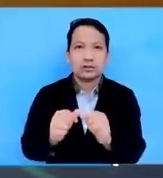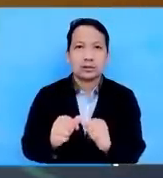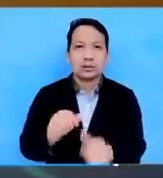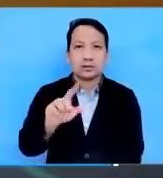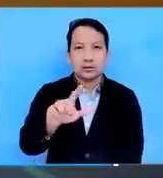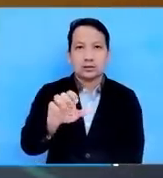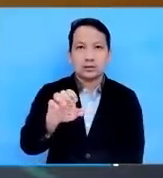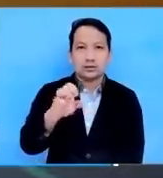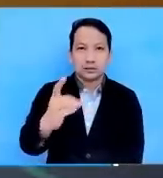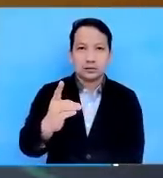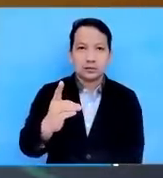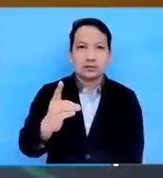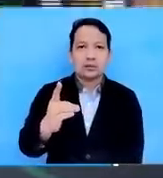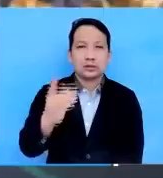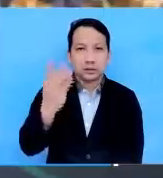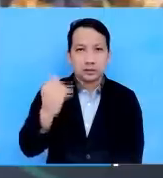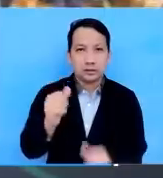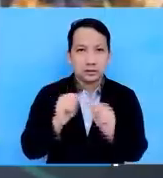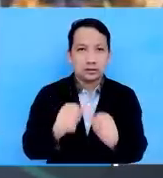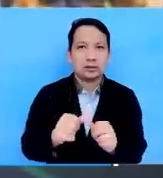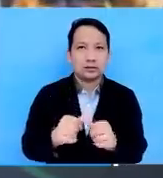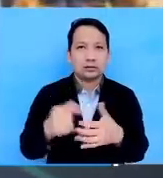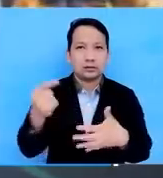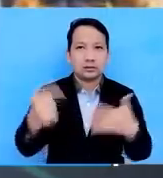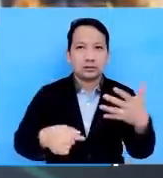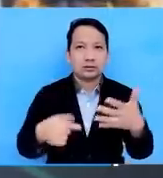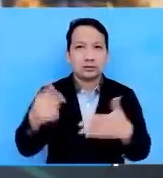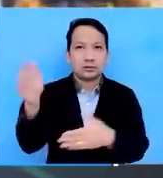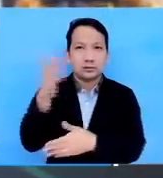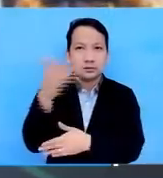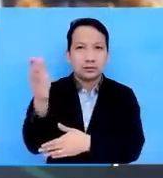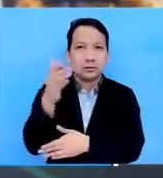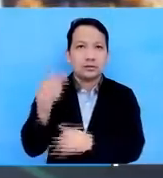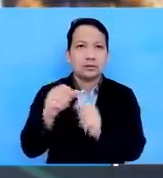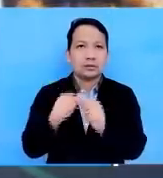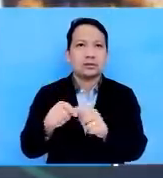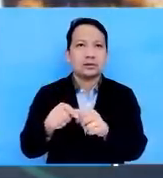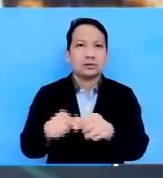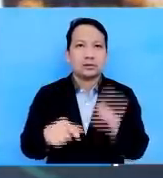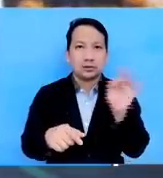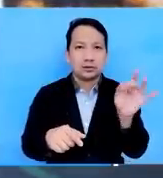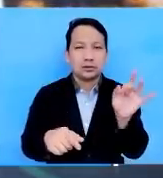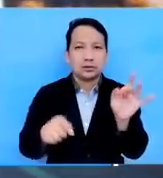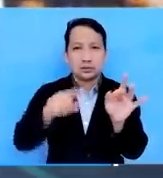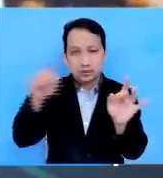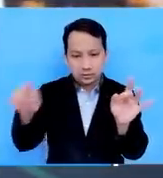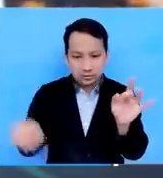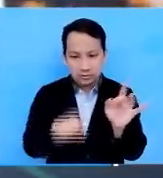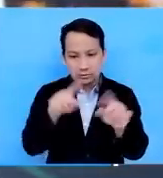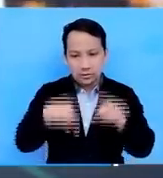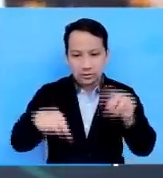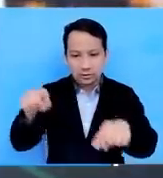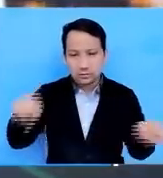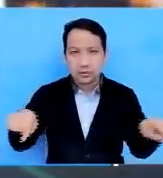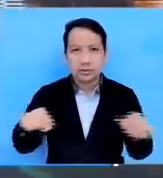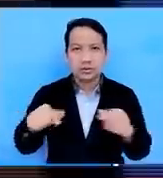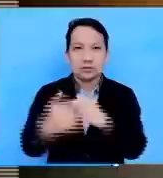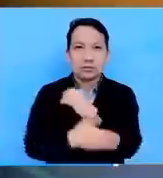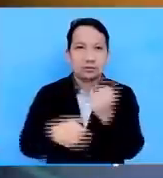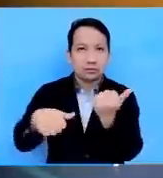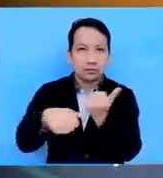nito, kung saan nakalagay din ang watawat ng Pilipinas at 88 pang bandila ng iba't ibang bansang umasiste sa